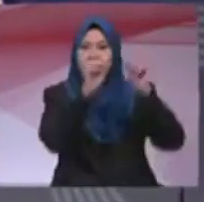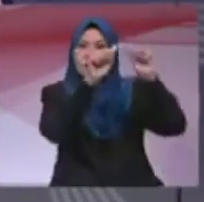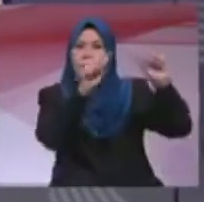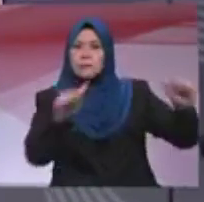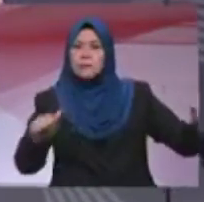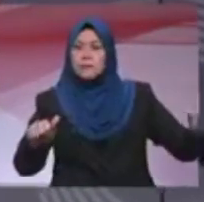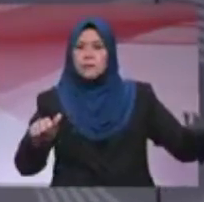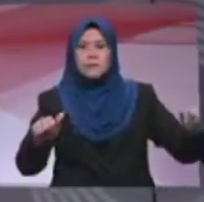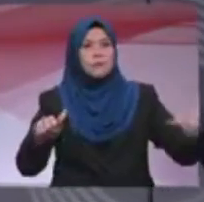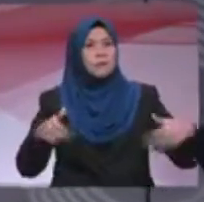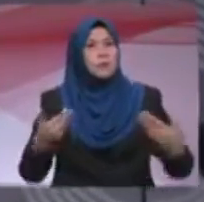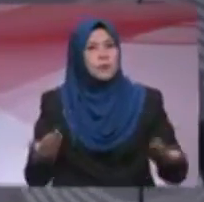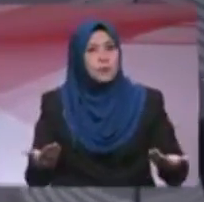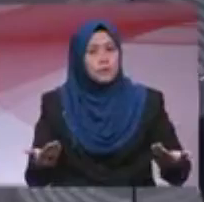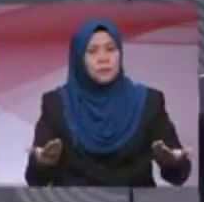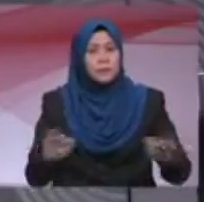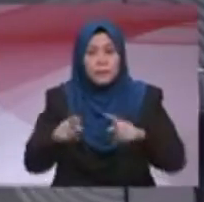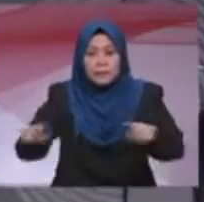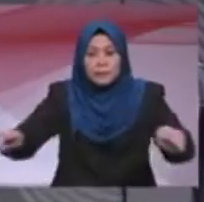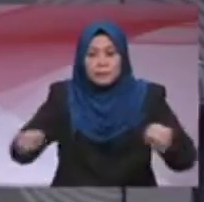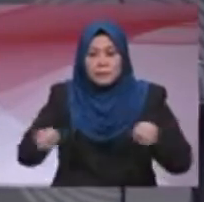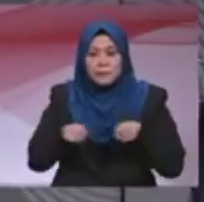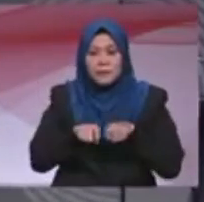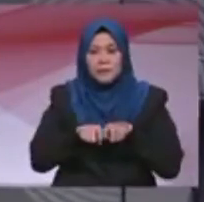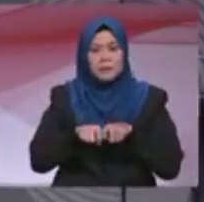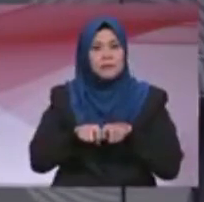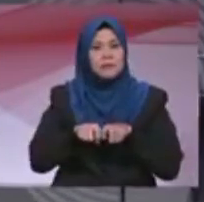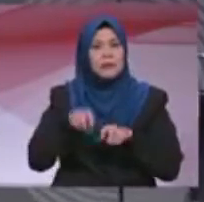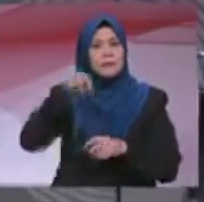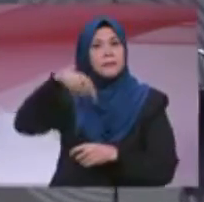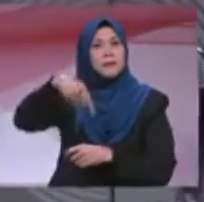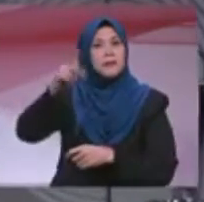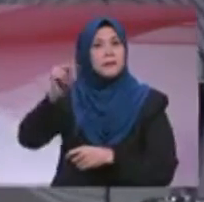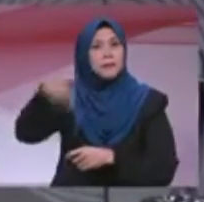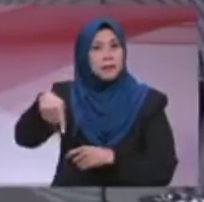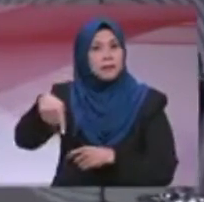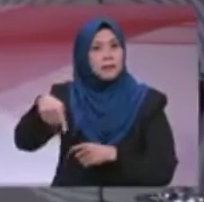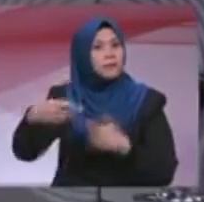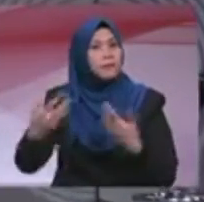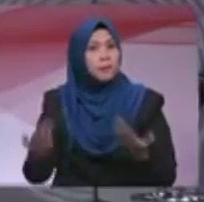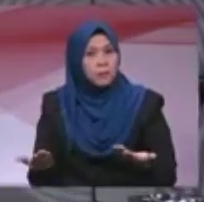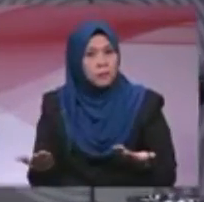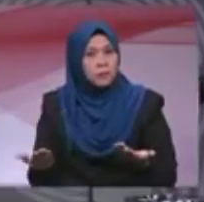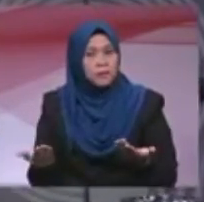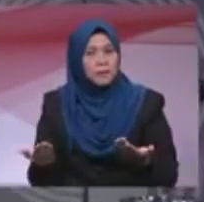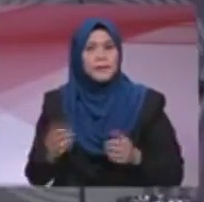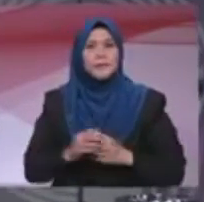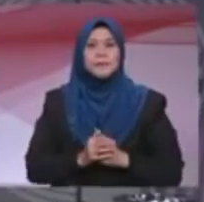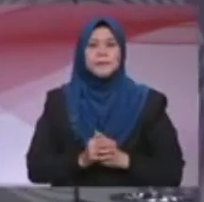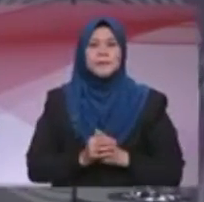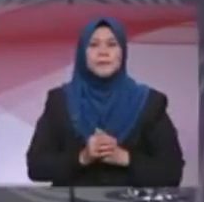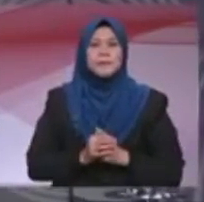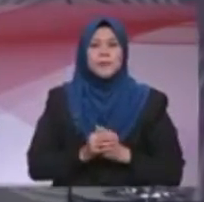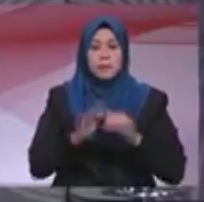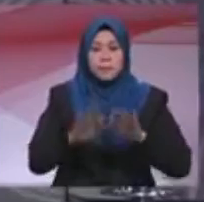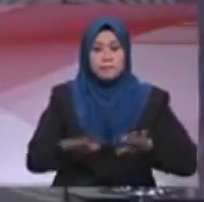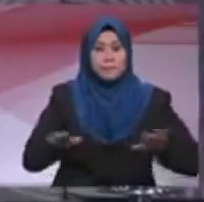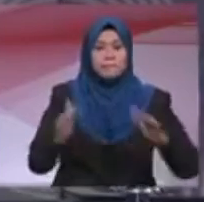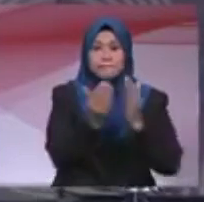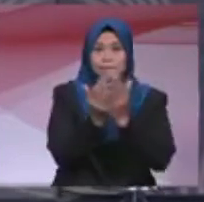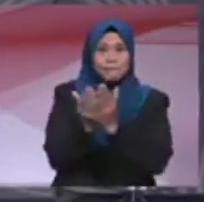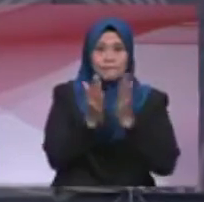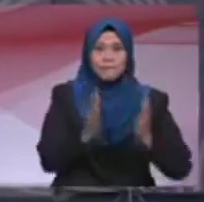asrama penuh yang terletak di dalam kawasan PKP. Untuk murid asrama penuh dan